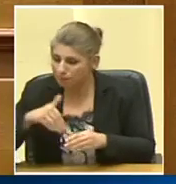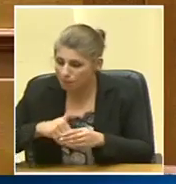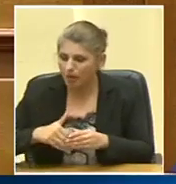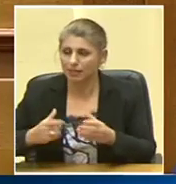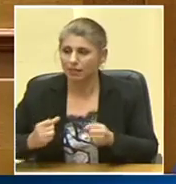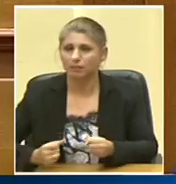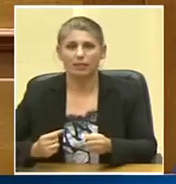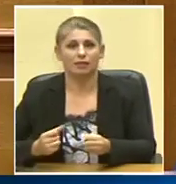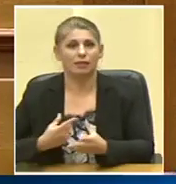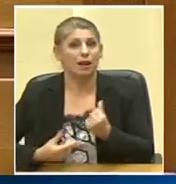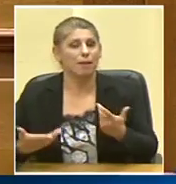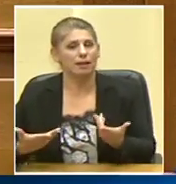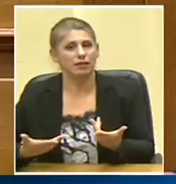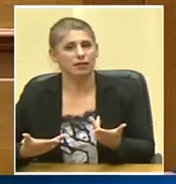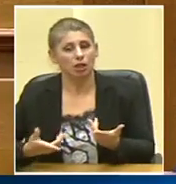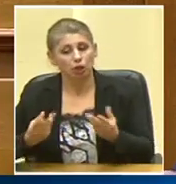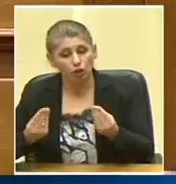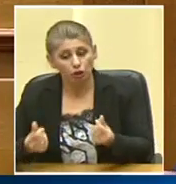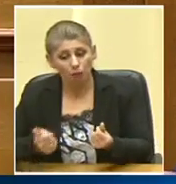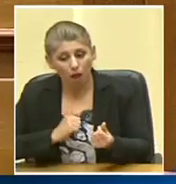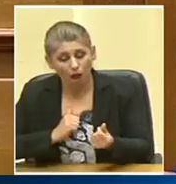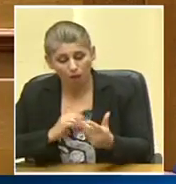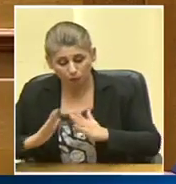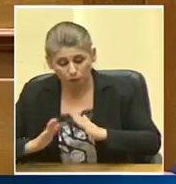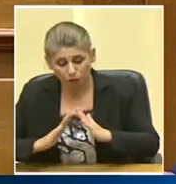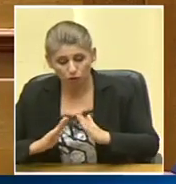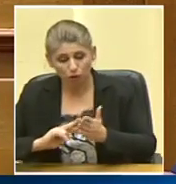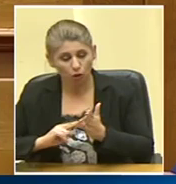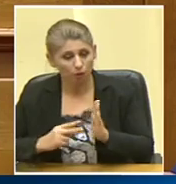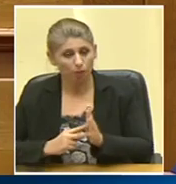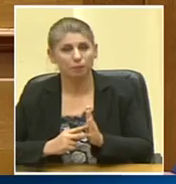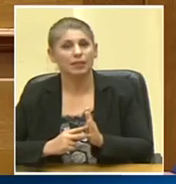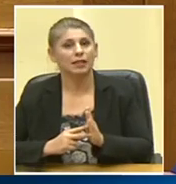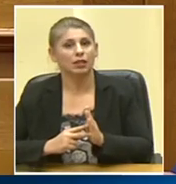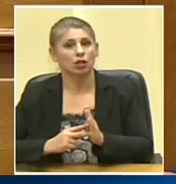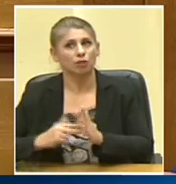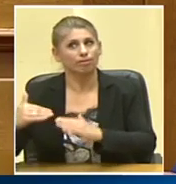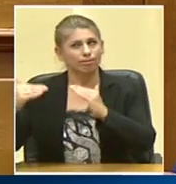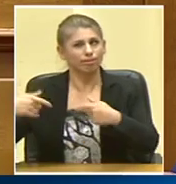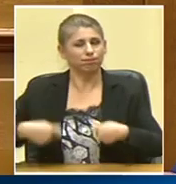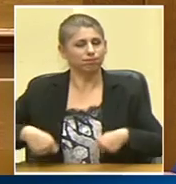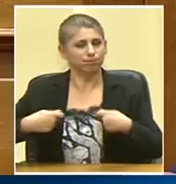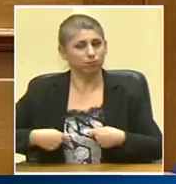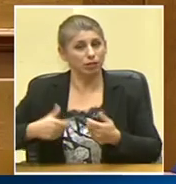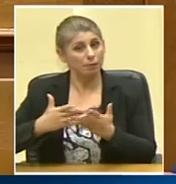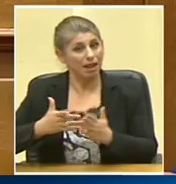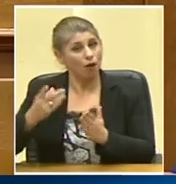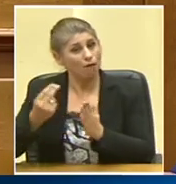τρόπους οργάνωσης και αυτοπροστασίας των οικονομικών και πολιτικών ελίτ, που σε μεγάλο